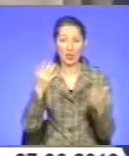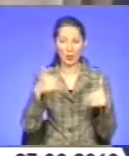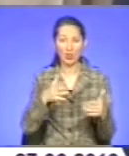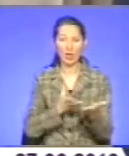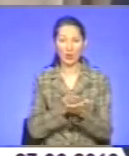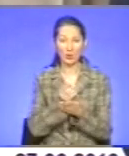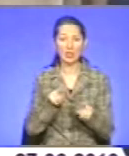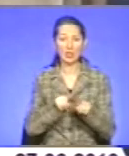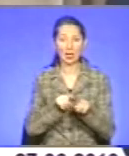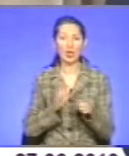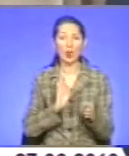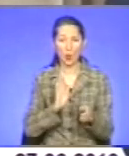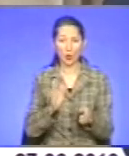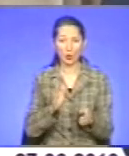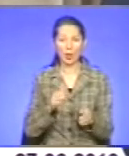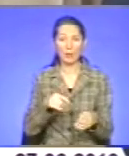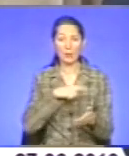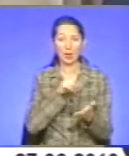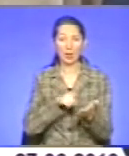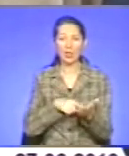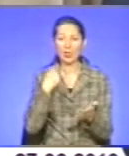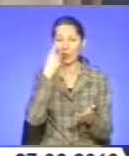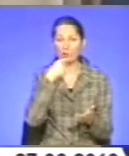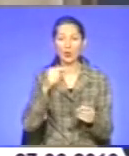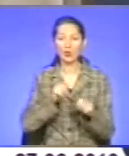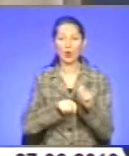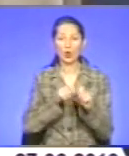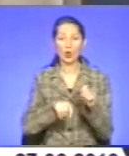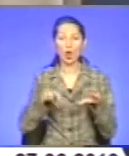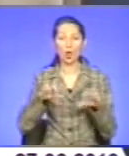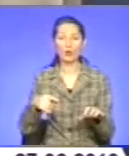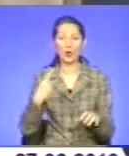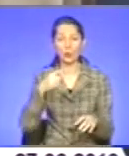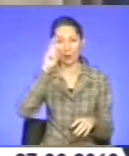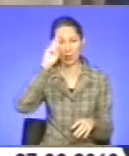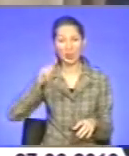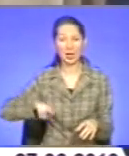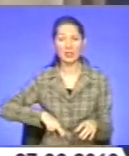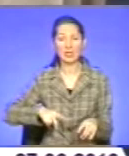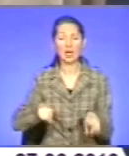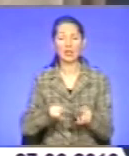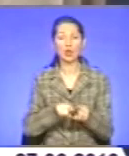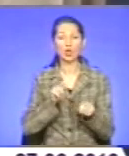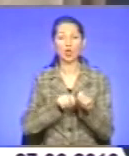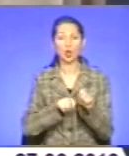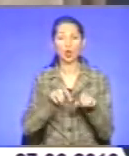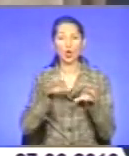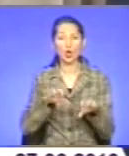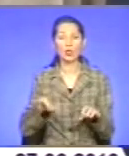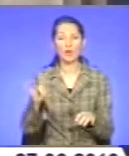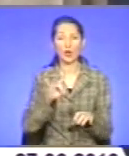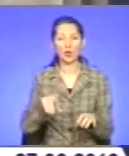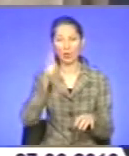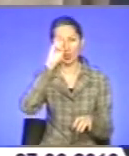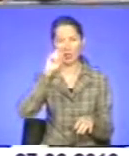виплати такі здійснюються. Питання перебуває на особистому контролі голови обласної державної адміністрації, а отже на контролі голів районних